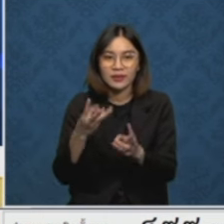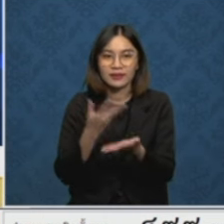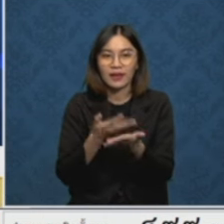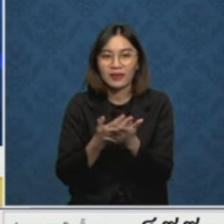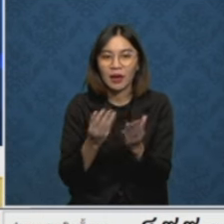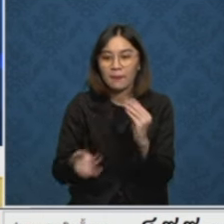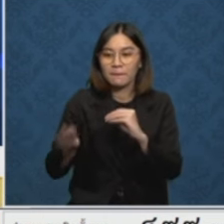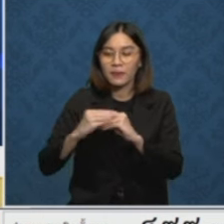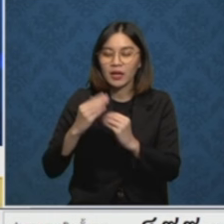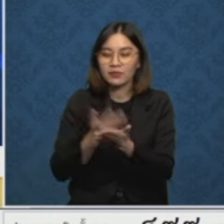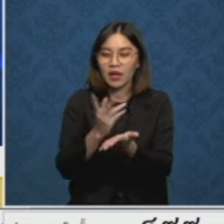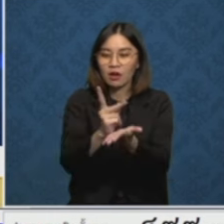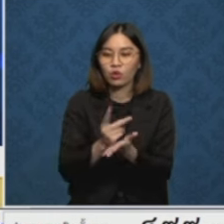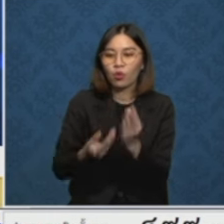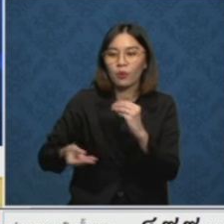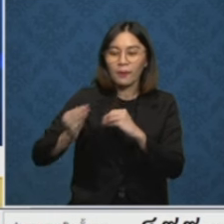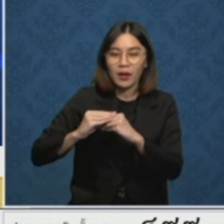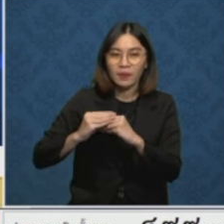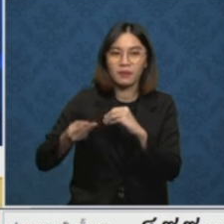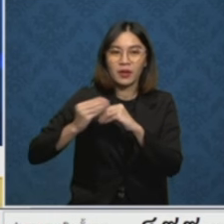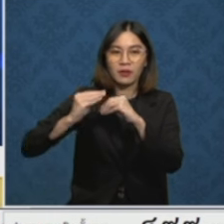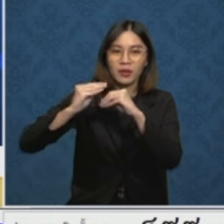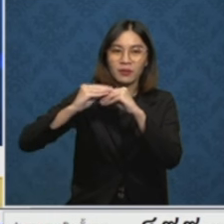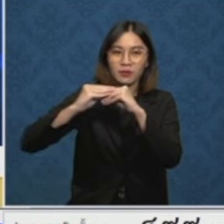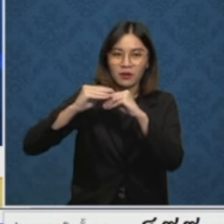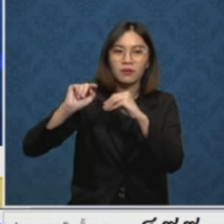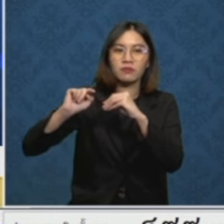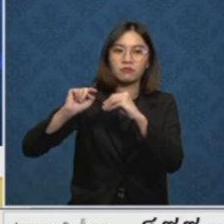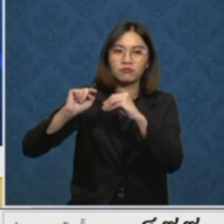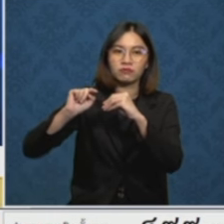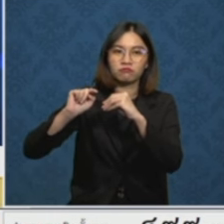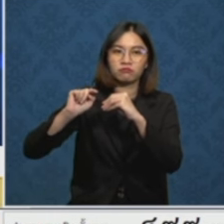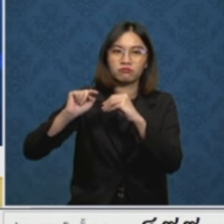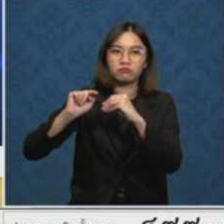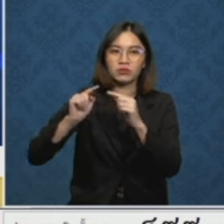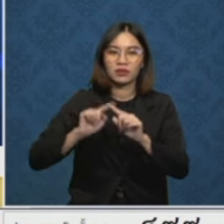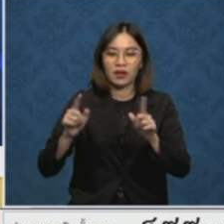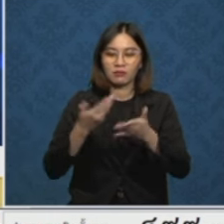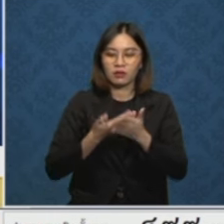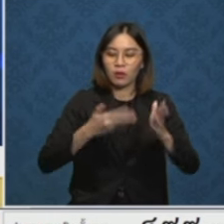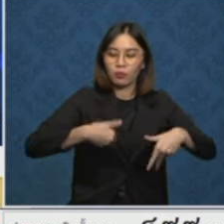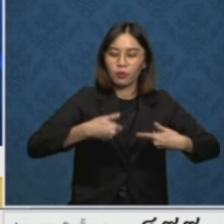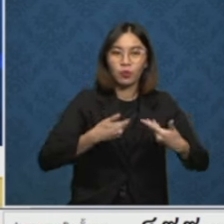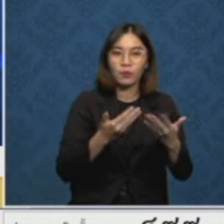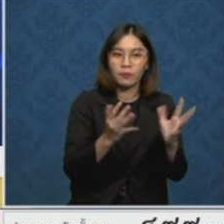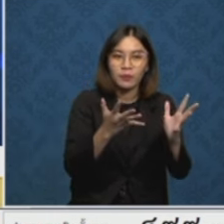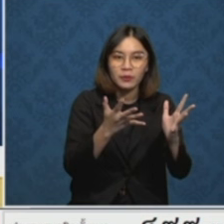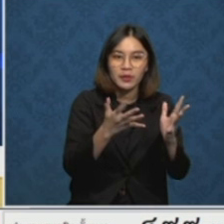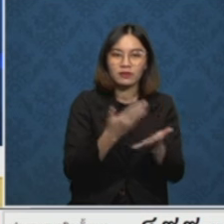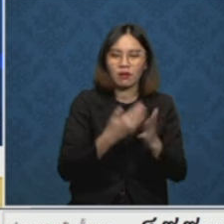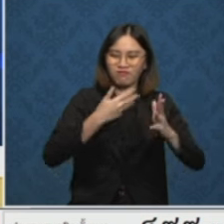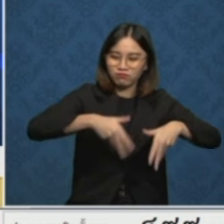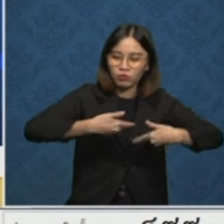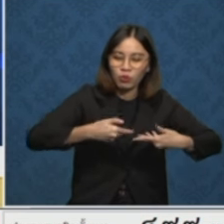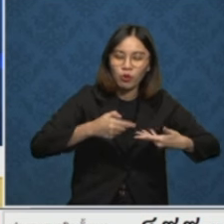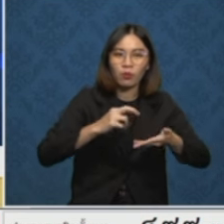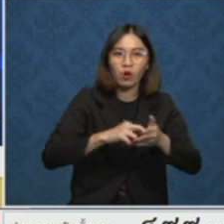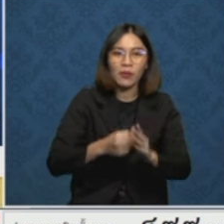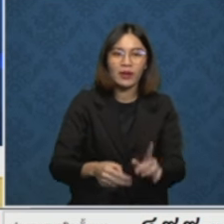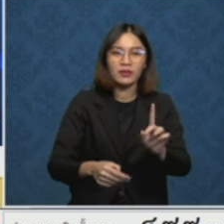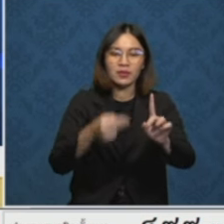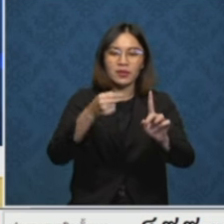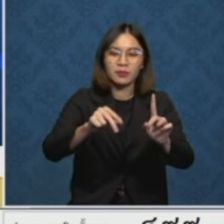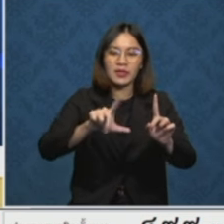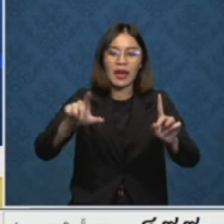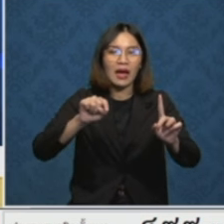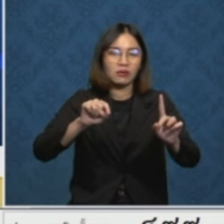กู้เพิ่มแบ่งรายจ่ายให้สูงขึ้นไปเรื่อยๆสูงขึ้นไปเรื่อยๆโดยที่ไม่ได้มีรายได้เพิ่มรายได้เพิ่มที่เพิ่มขึ้นมาเนี่ยมันเป็นแค่ 10,000 ล้านบ